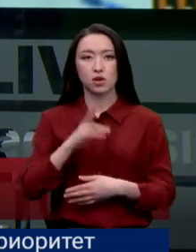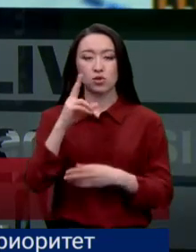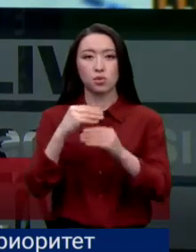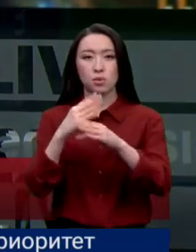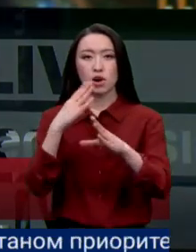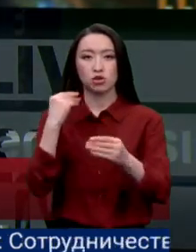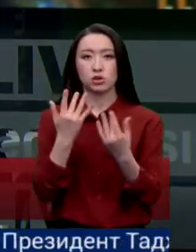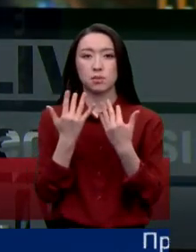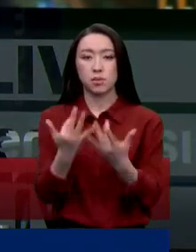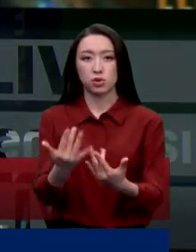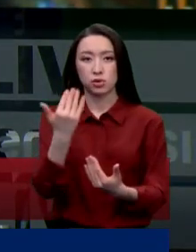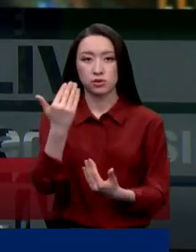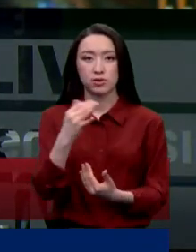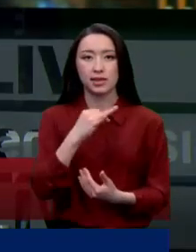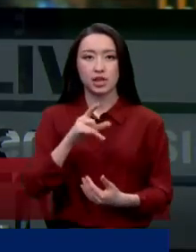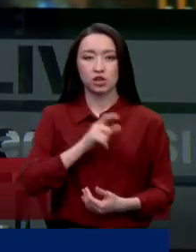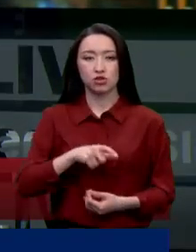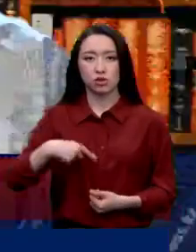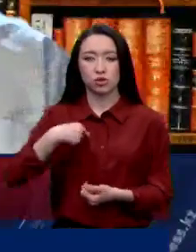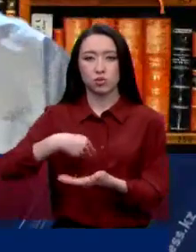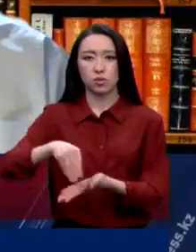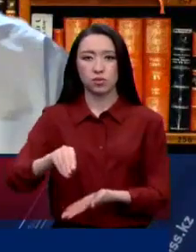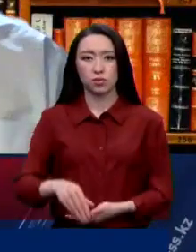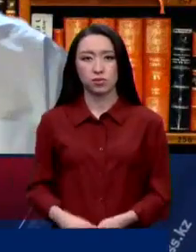хотя бы, а главное, спрос потенциальных автовладельцев?